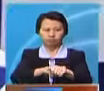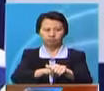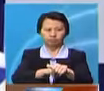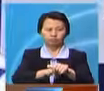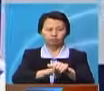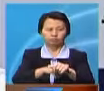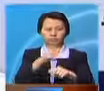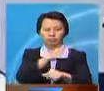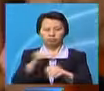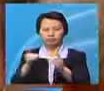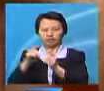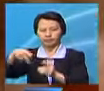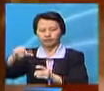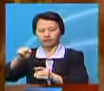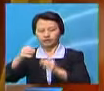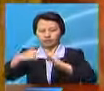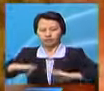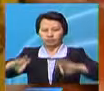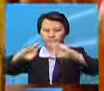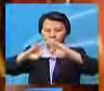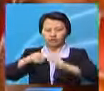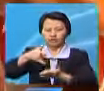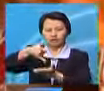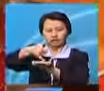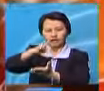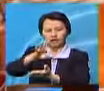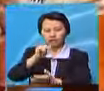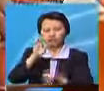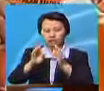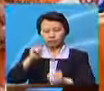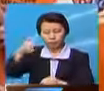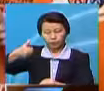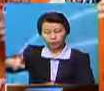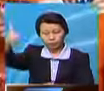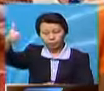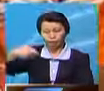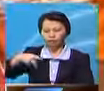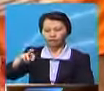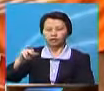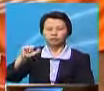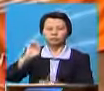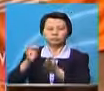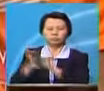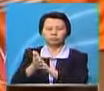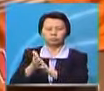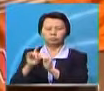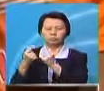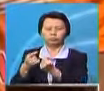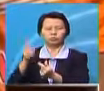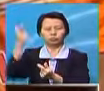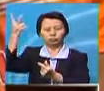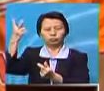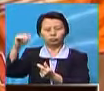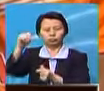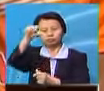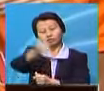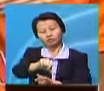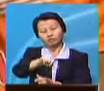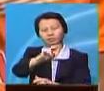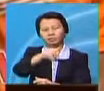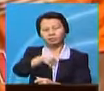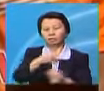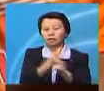The Red Ants di pentas final Piala FA. Jika menang malam esok, PKNS bakal menjadi pasukan kedua yang mengecewakan